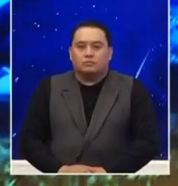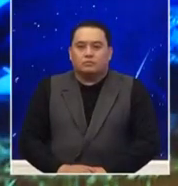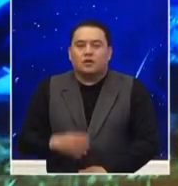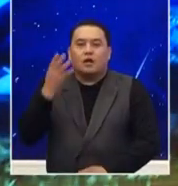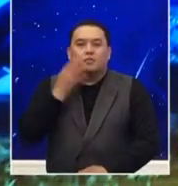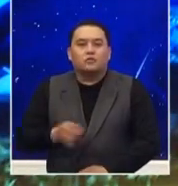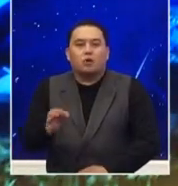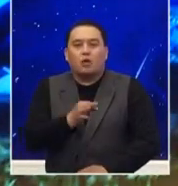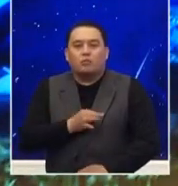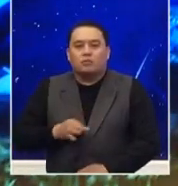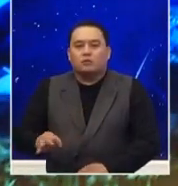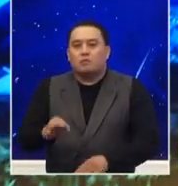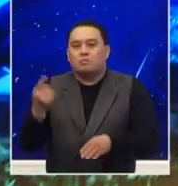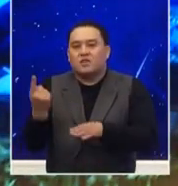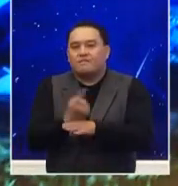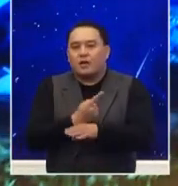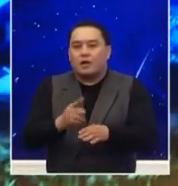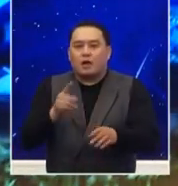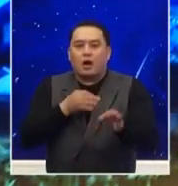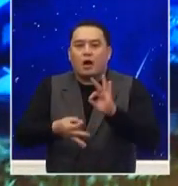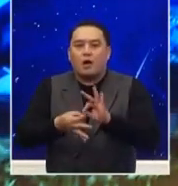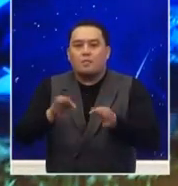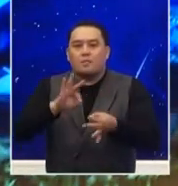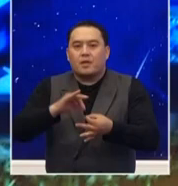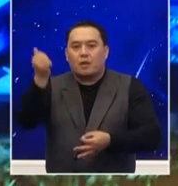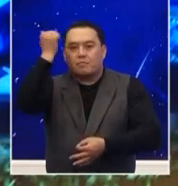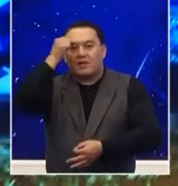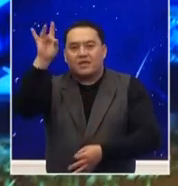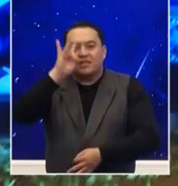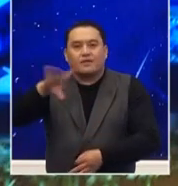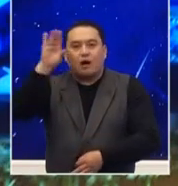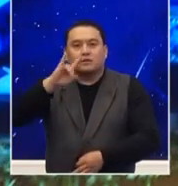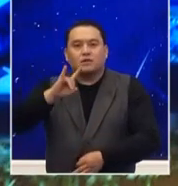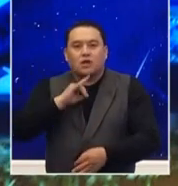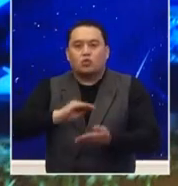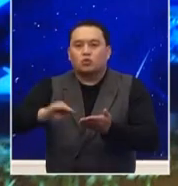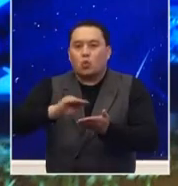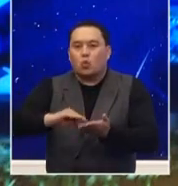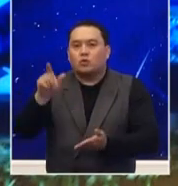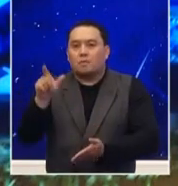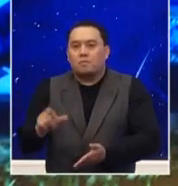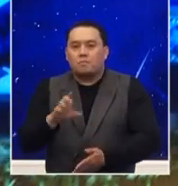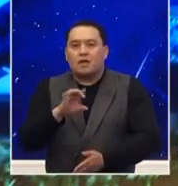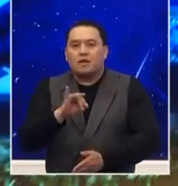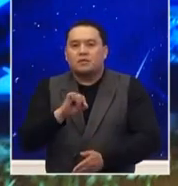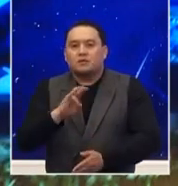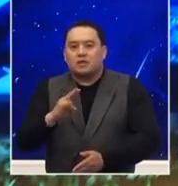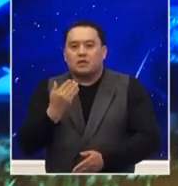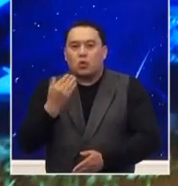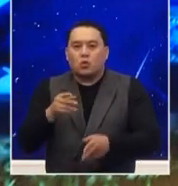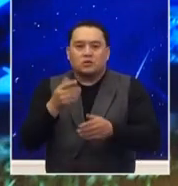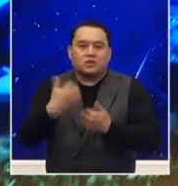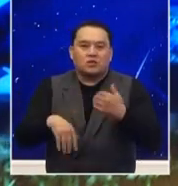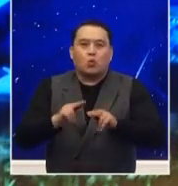В Алматинской области впервые состоялась Олимпиада памяти известного казахстанского журналиста Бейсена Куранбека среди педагогов